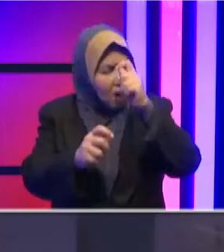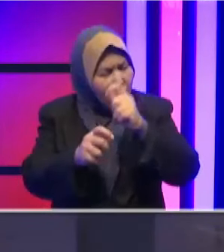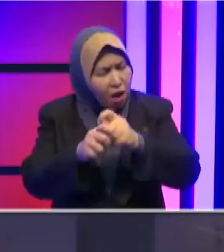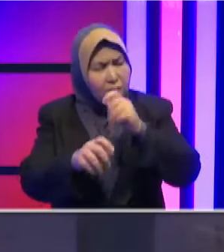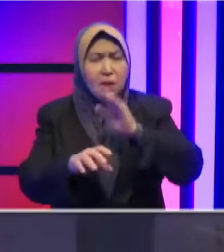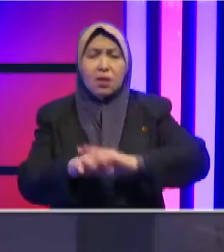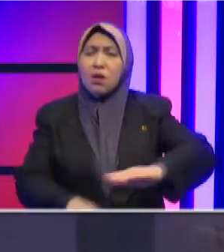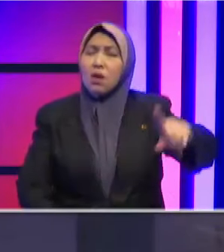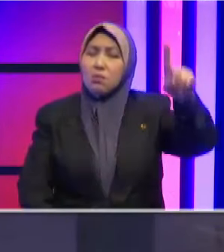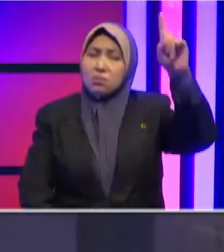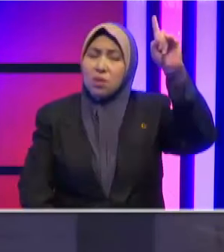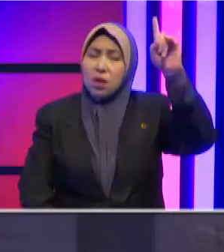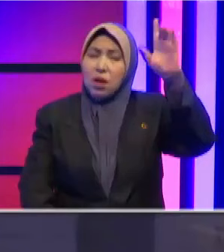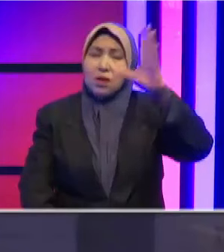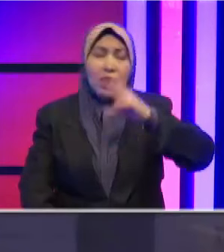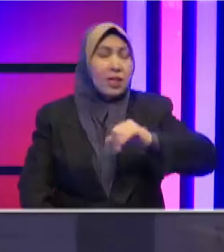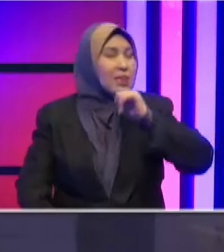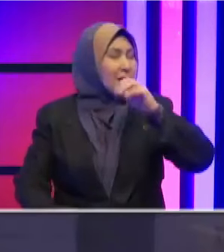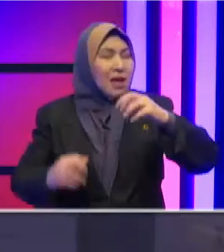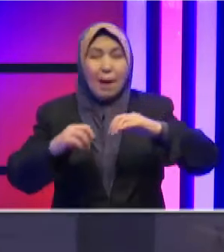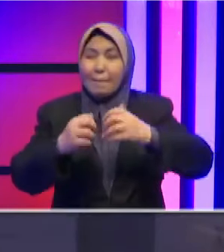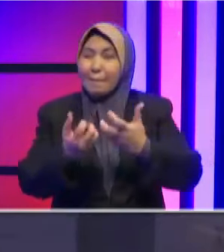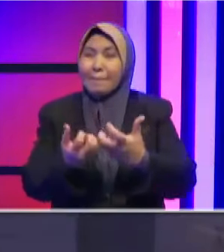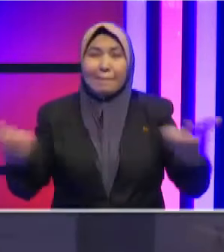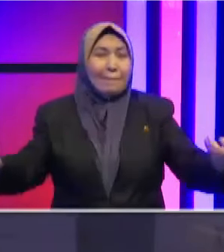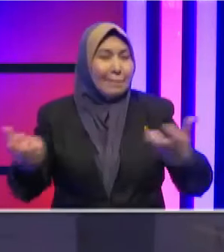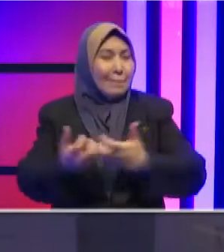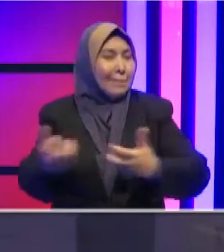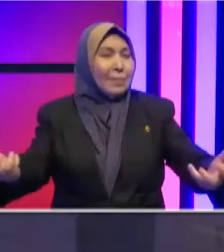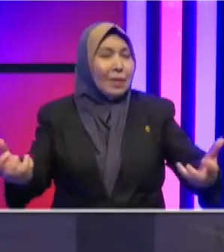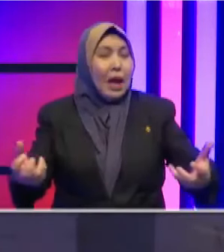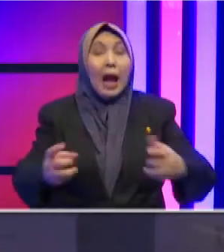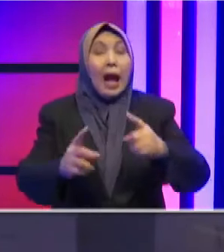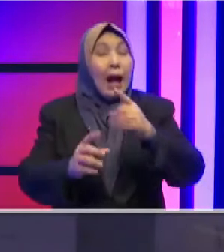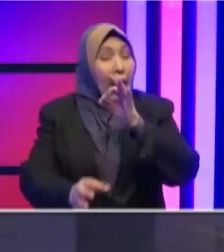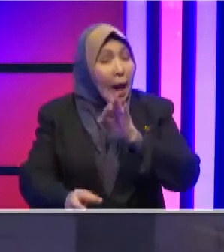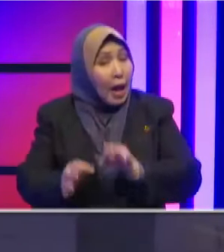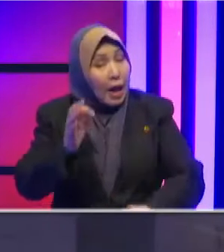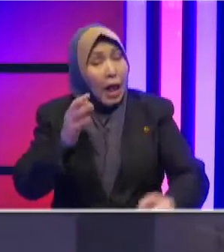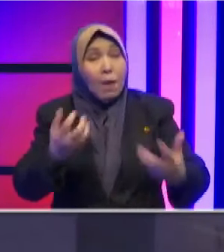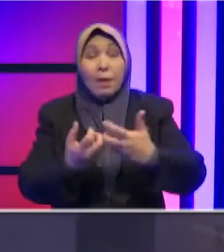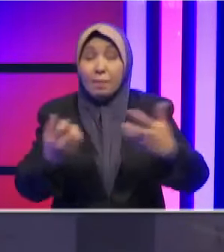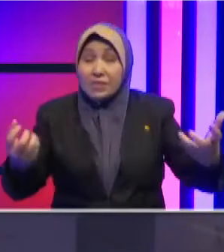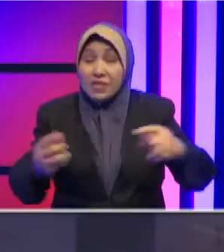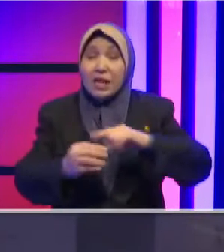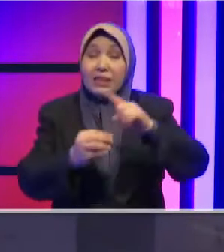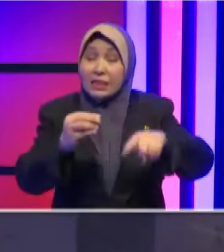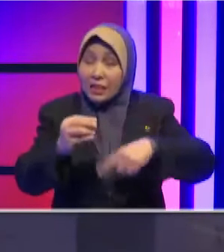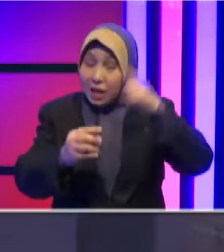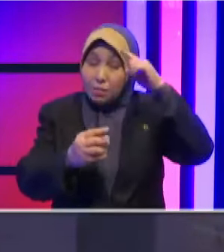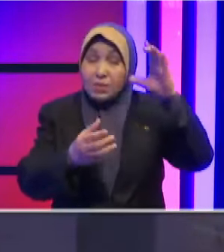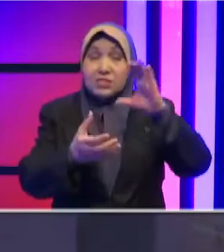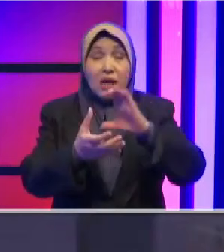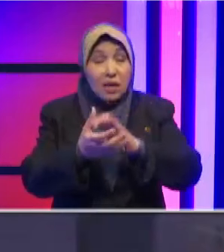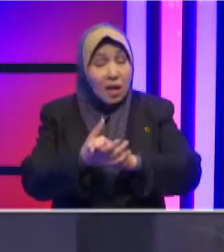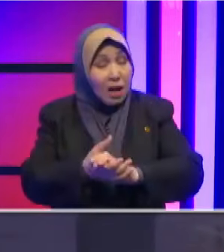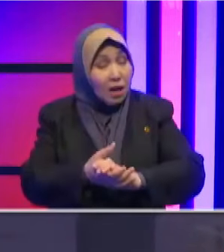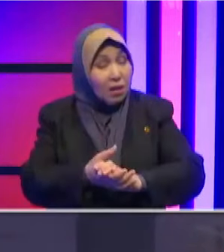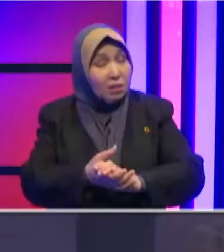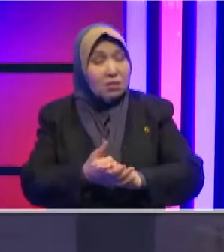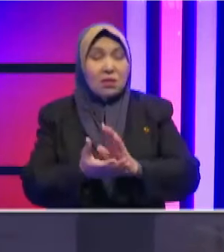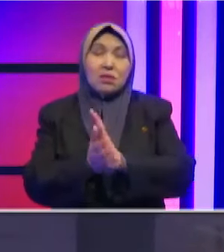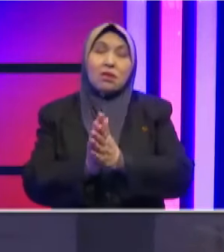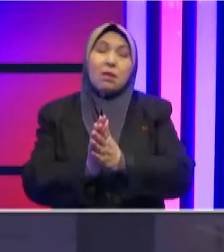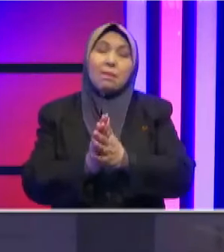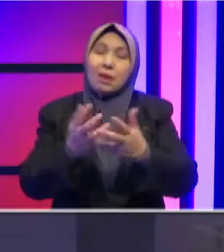Subhanahu wa ta'ala dan tidak berpecah Apabila mereka berpecah tentang aqidah apa yang berlaku berpecah belah